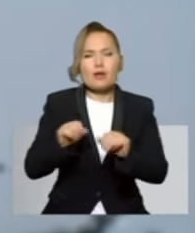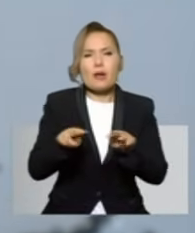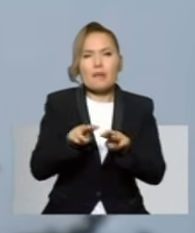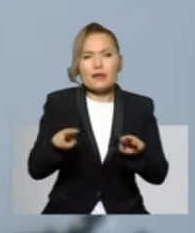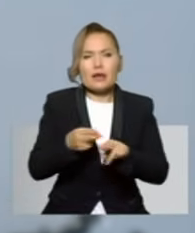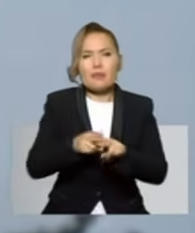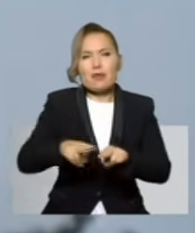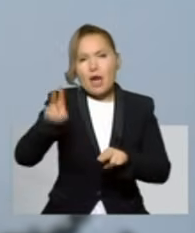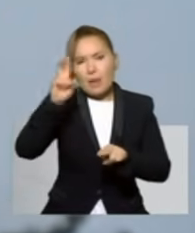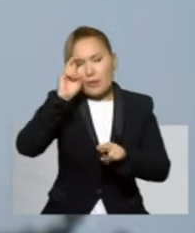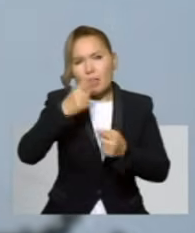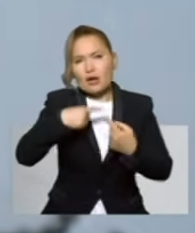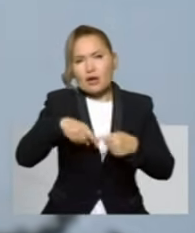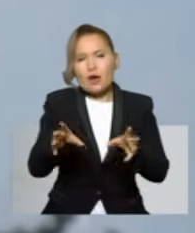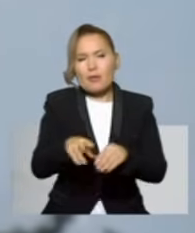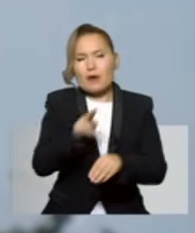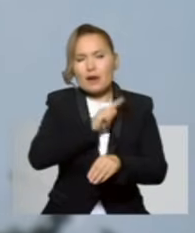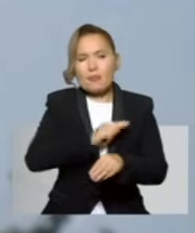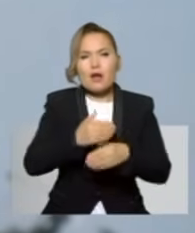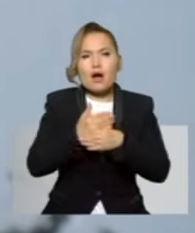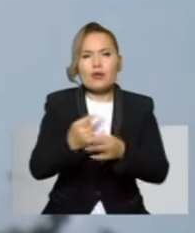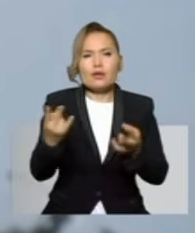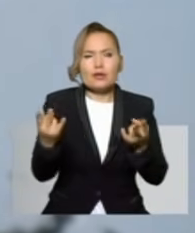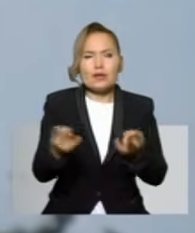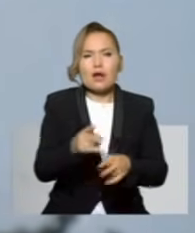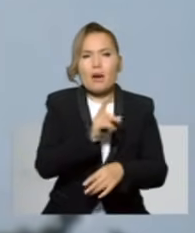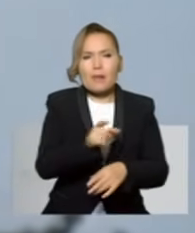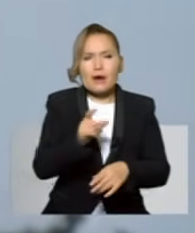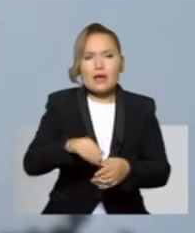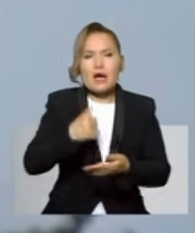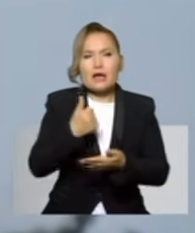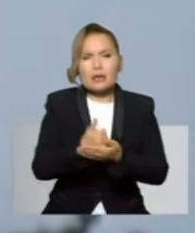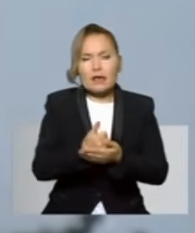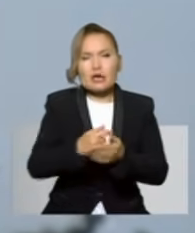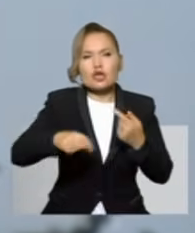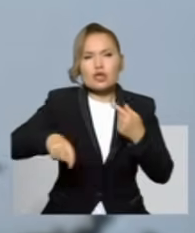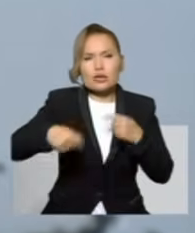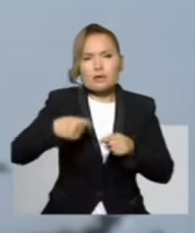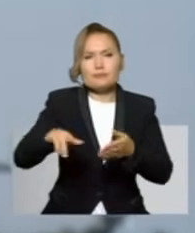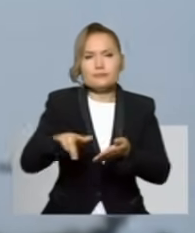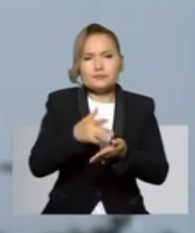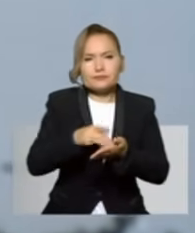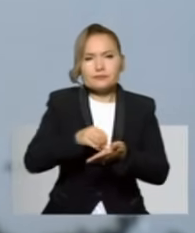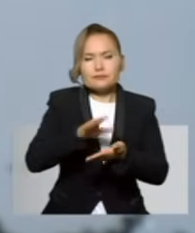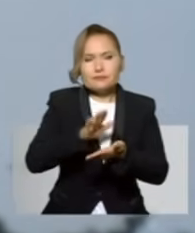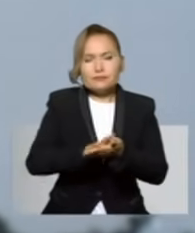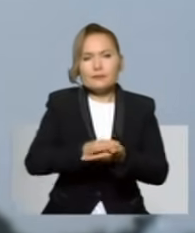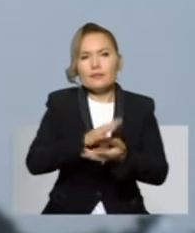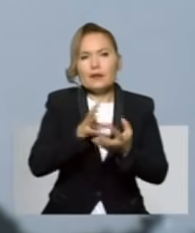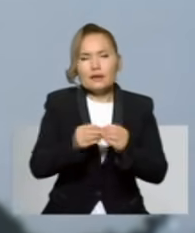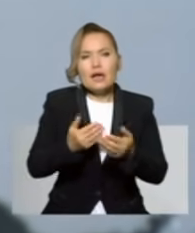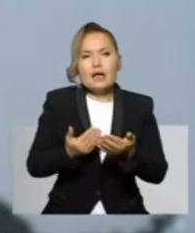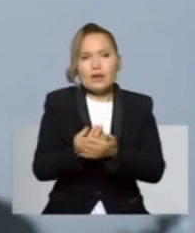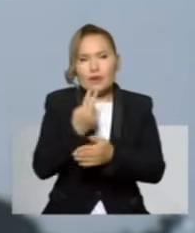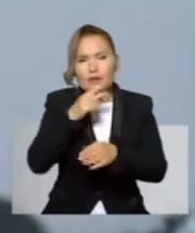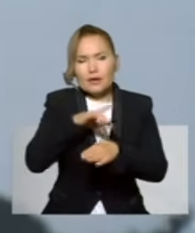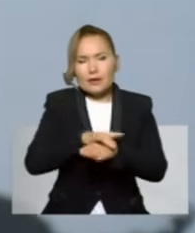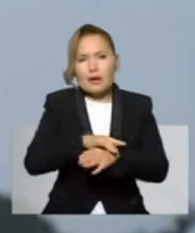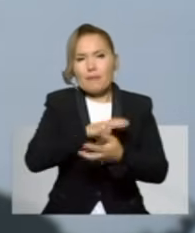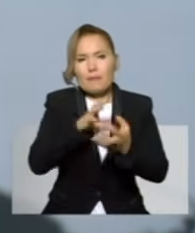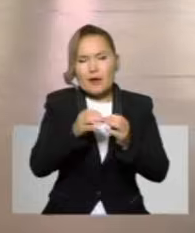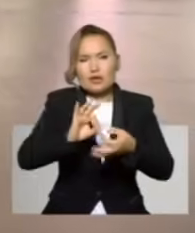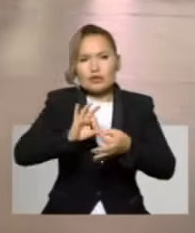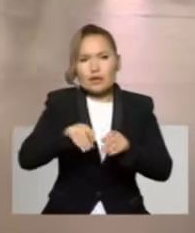мүдделі мемлекеттік органдармен бірлесіп, көмекке мұқтаж үміткерлердің негізгі шығыстарын есепке алу және дәлелдігін айқындау